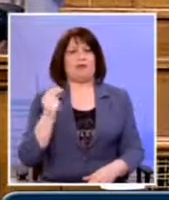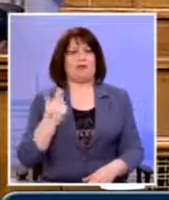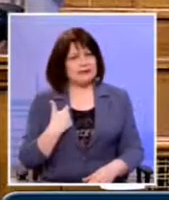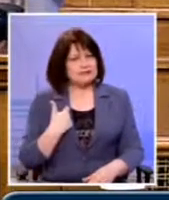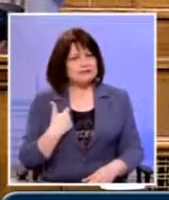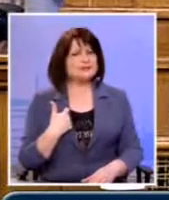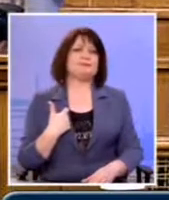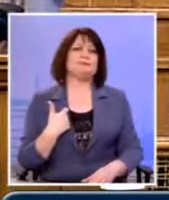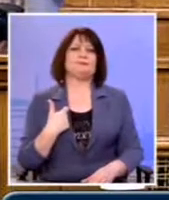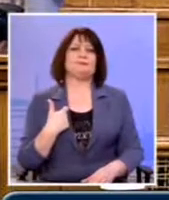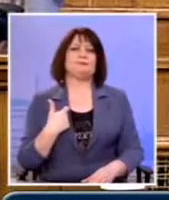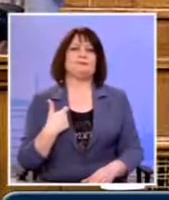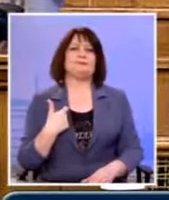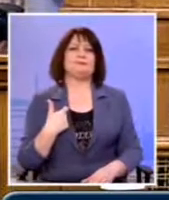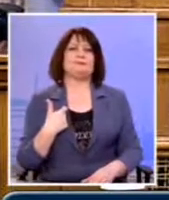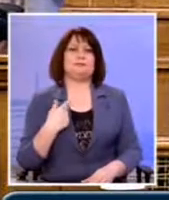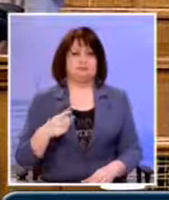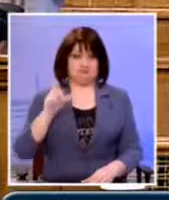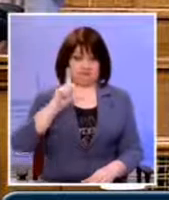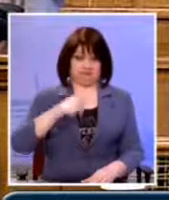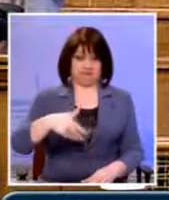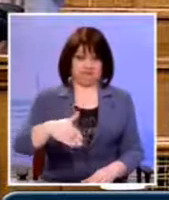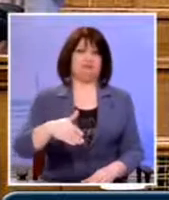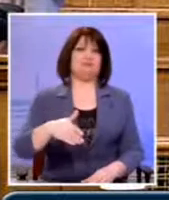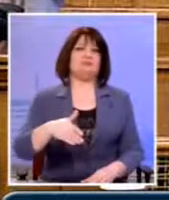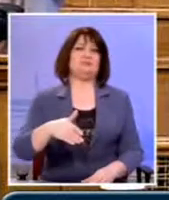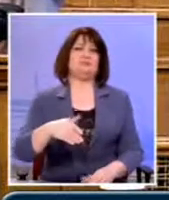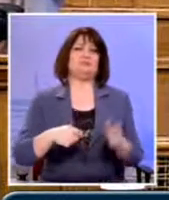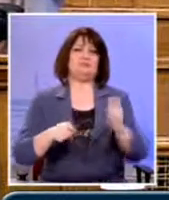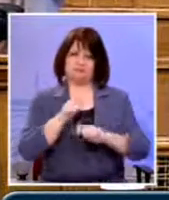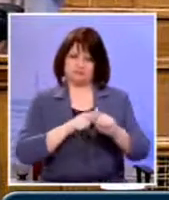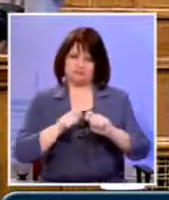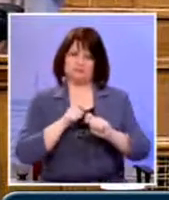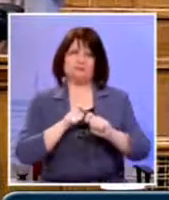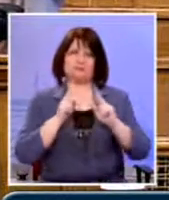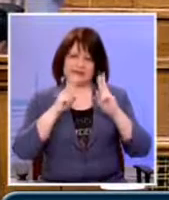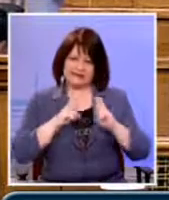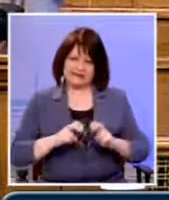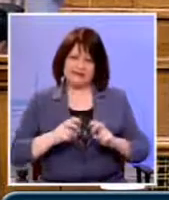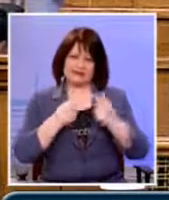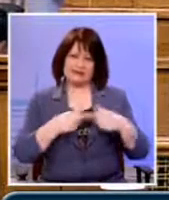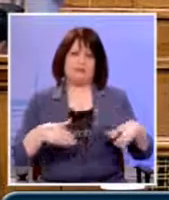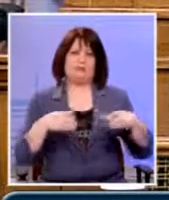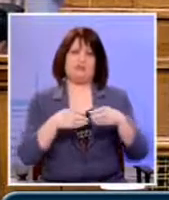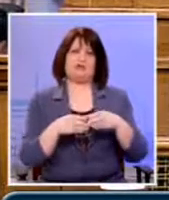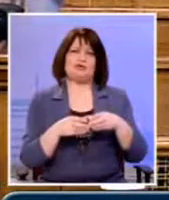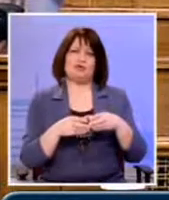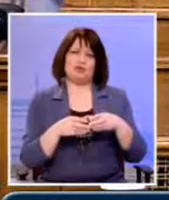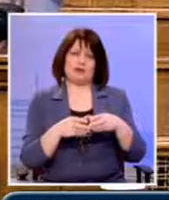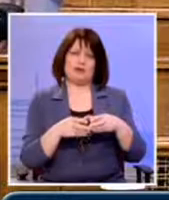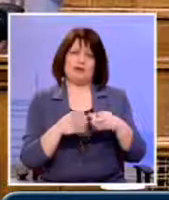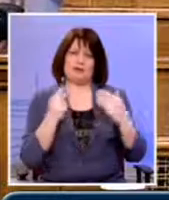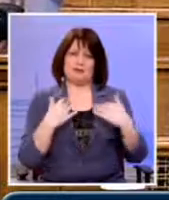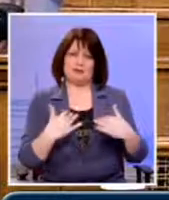την ερχόμενη Δευτέρα κατά τη συγκρότηση της Εξεταστικής Επιτροπής από το Κοινοβούλιο